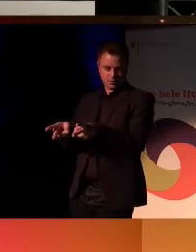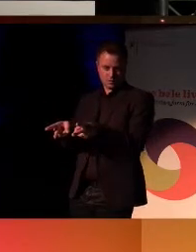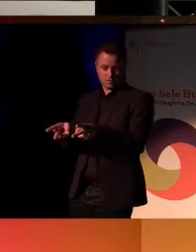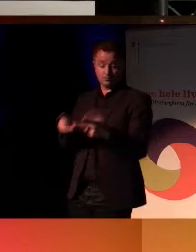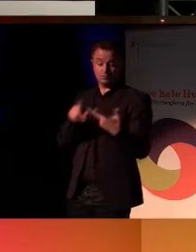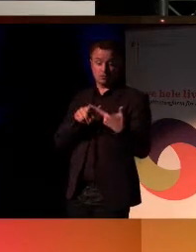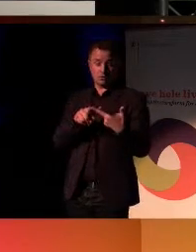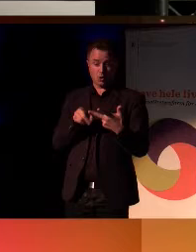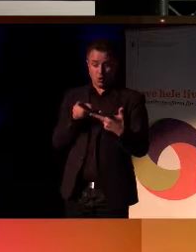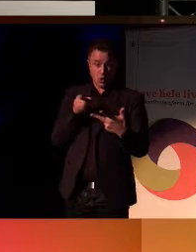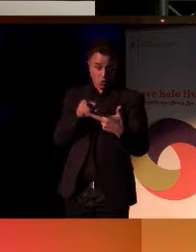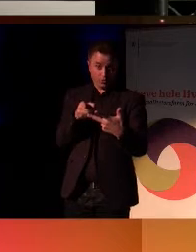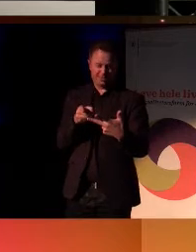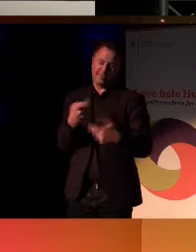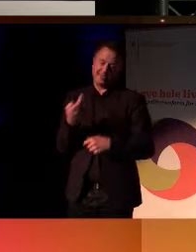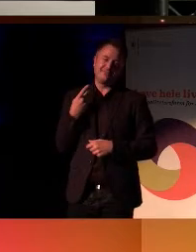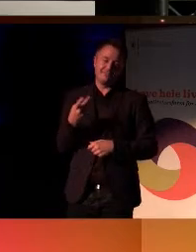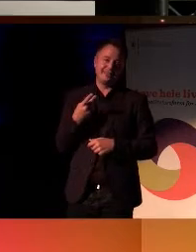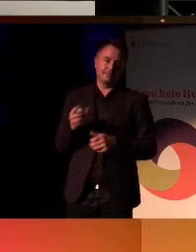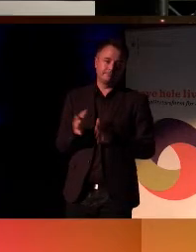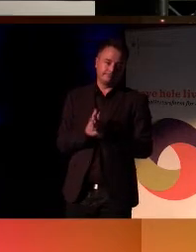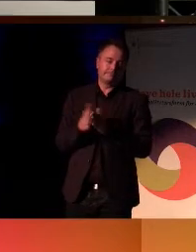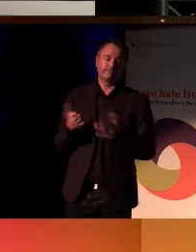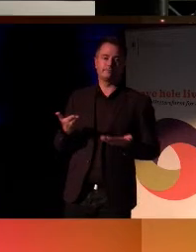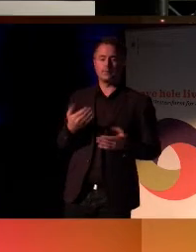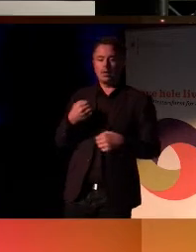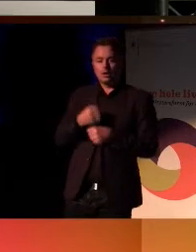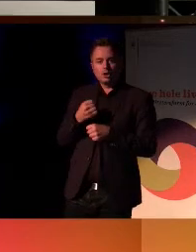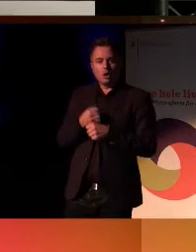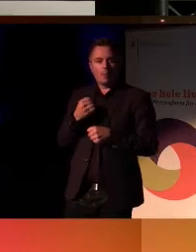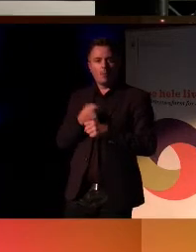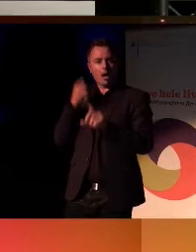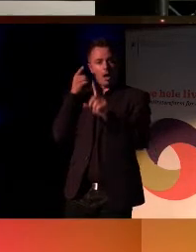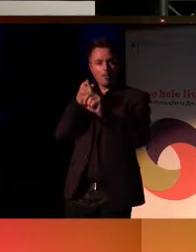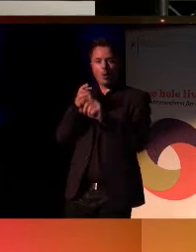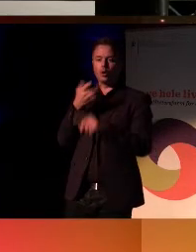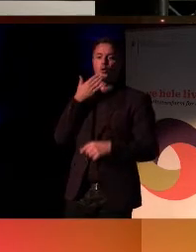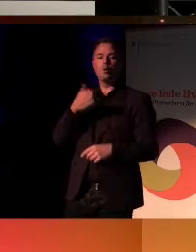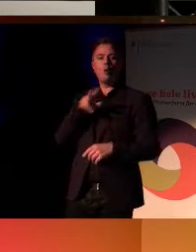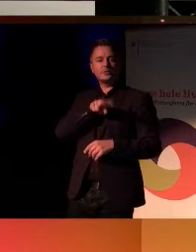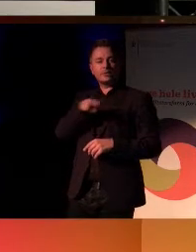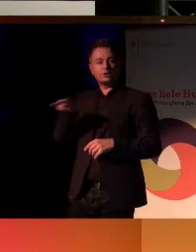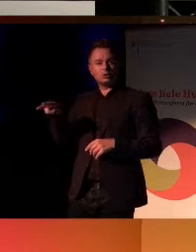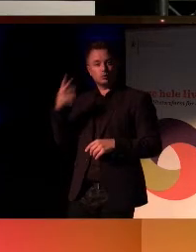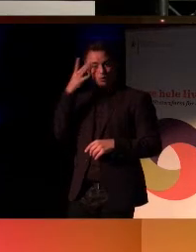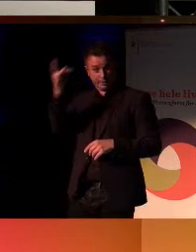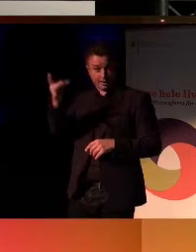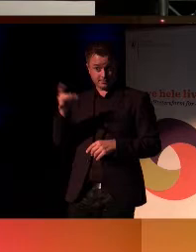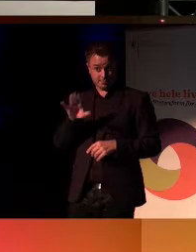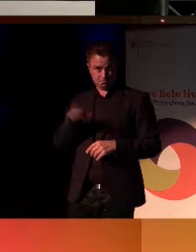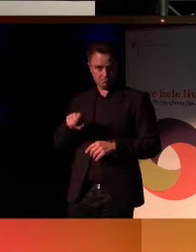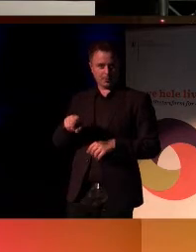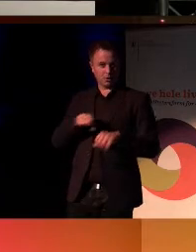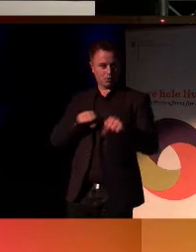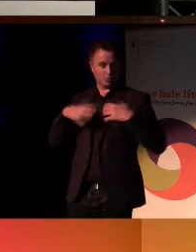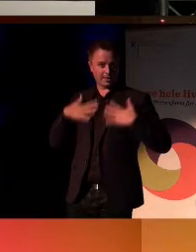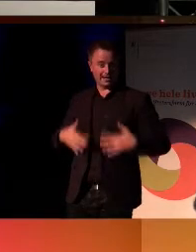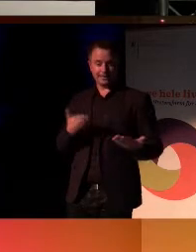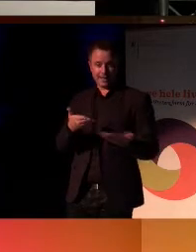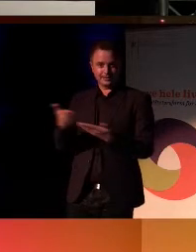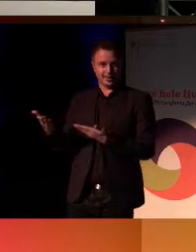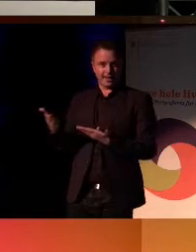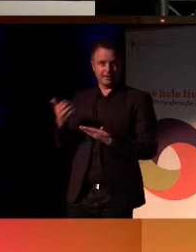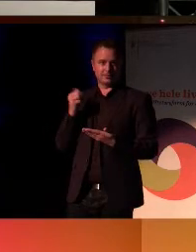og vi sammen, vi jobbet med å bygge opp god observasjonskompetanse i kommunehelsetjenesten. Det å bli god på å